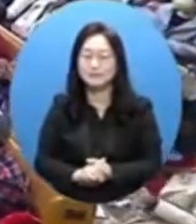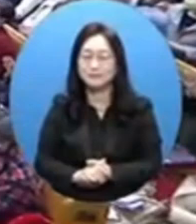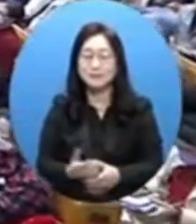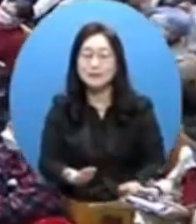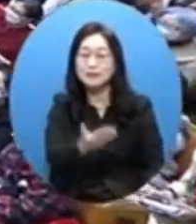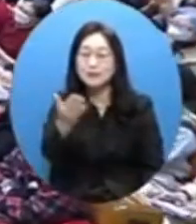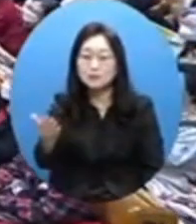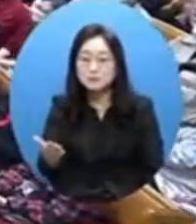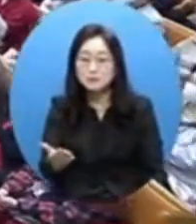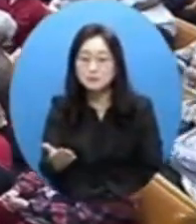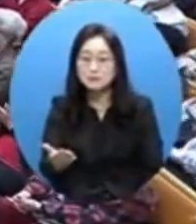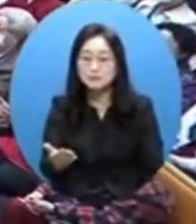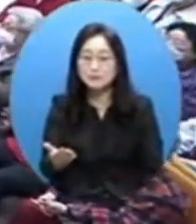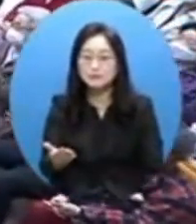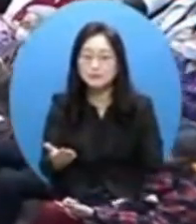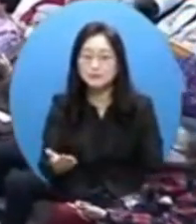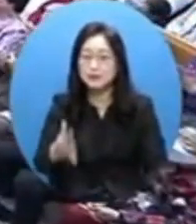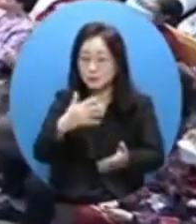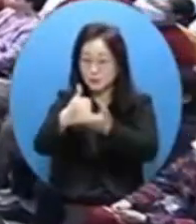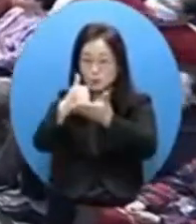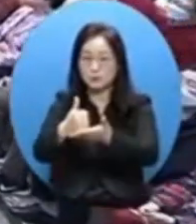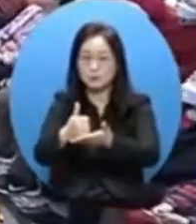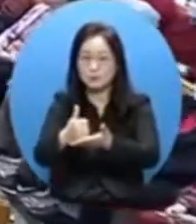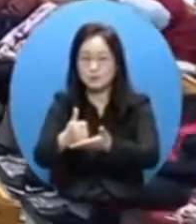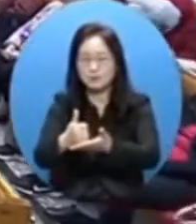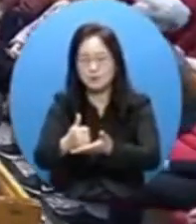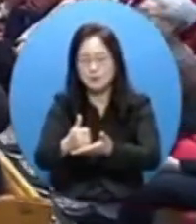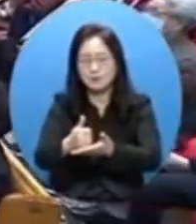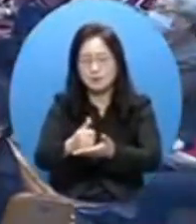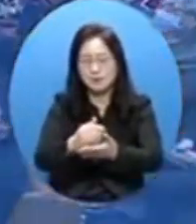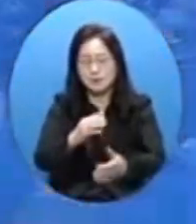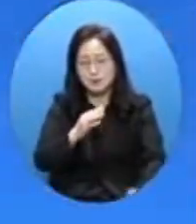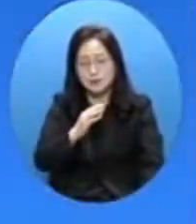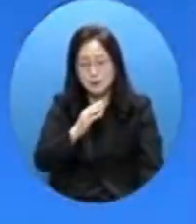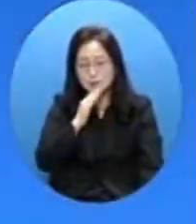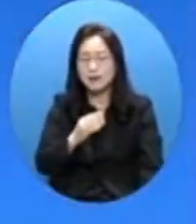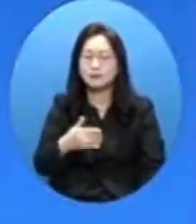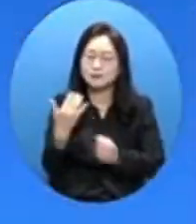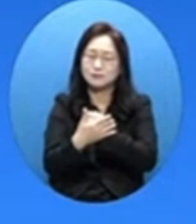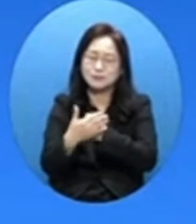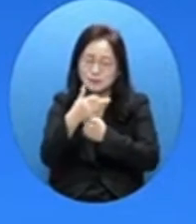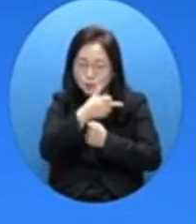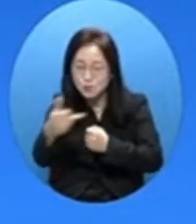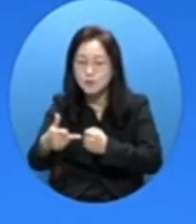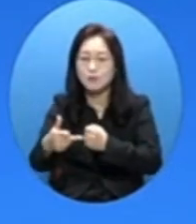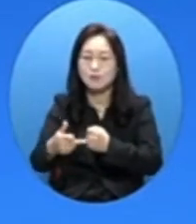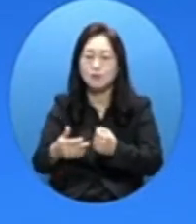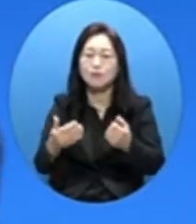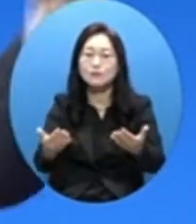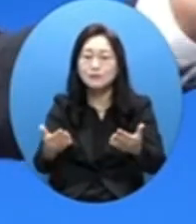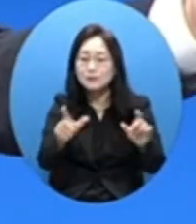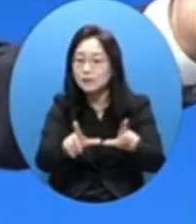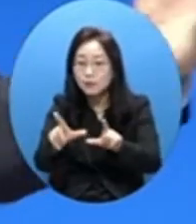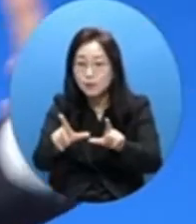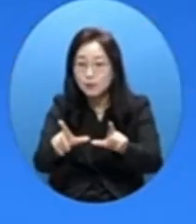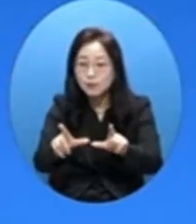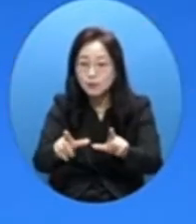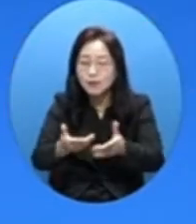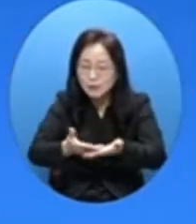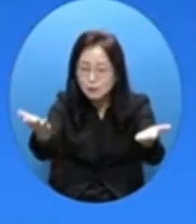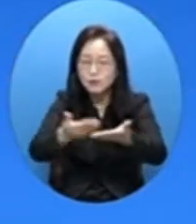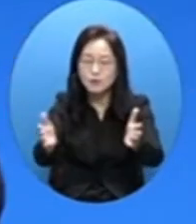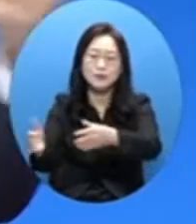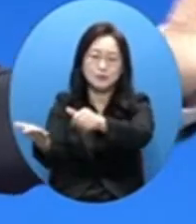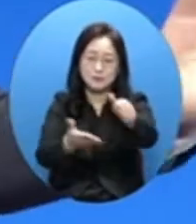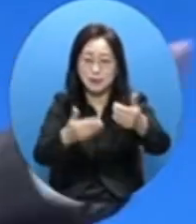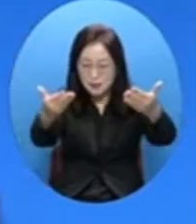여러분, 주님의 은혜가 너무나 큽니다. 이 큰 은혜를 여러분 어떻게 할 것입니까? 나눠야 합니다. 받은